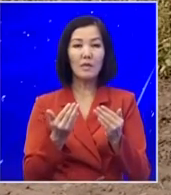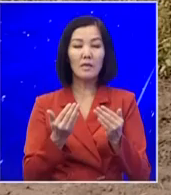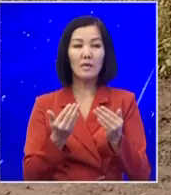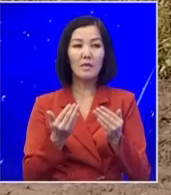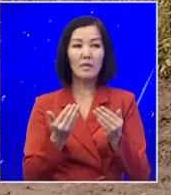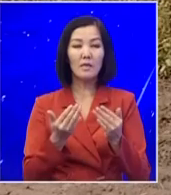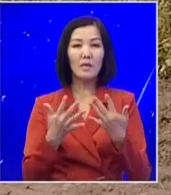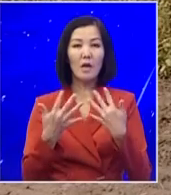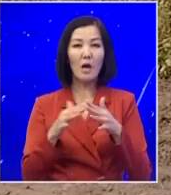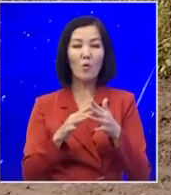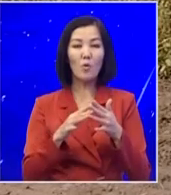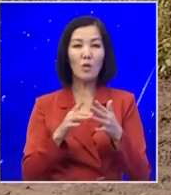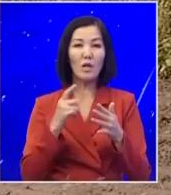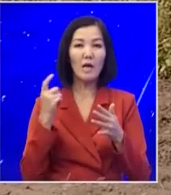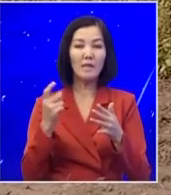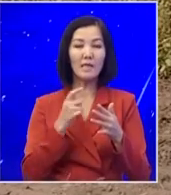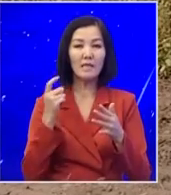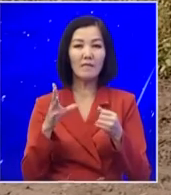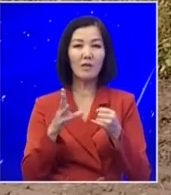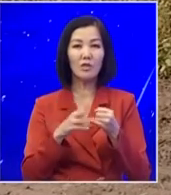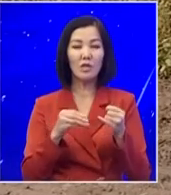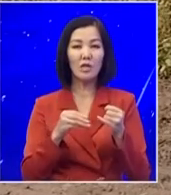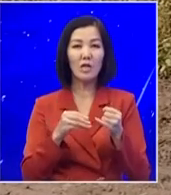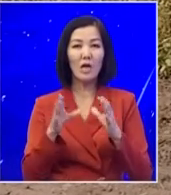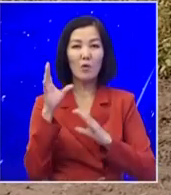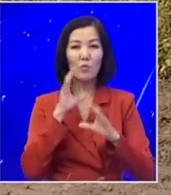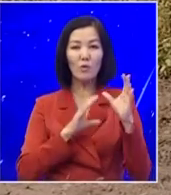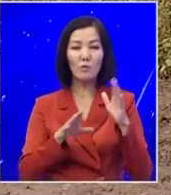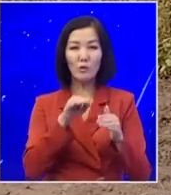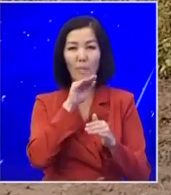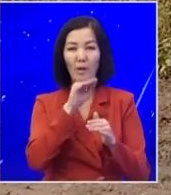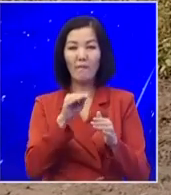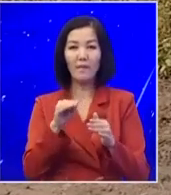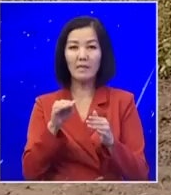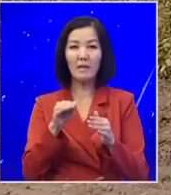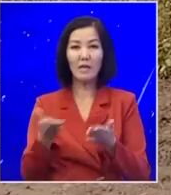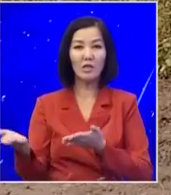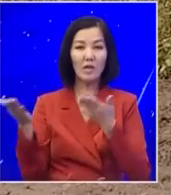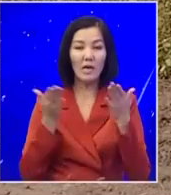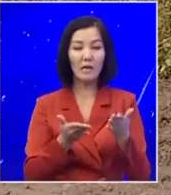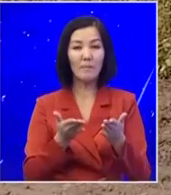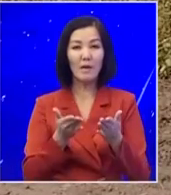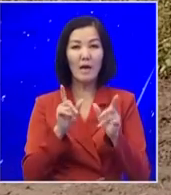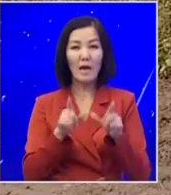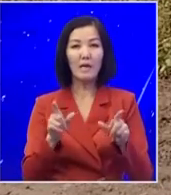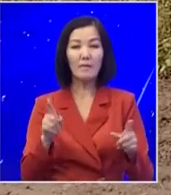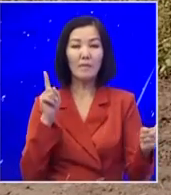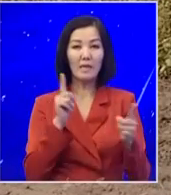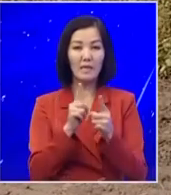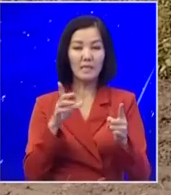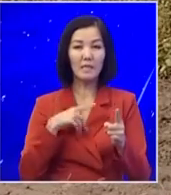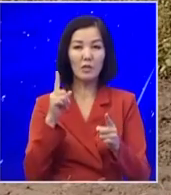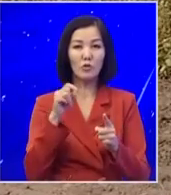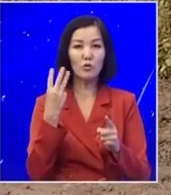Қазақ жер шаруашылығы институтын шақырып, солар семинарын өткізіп жатыр. Бүгін 130 адамдай келіп отыр.